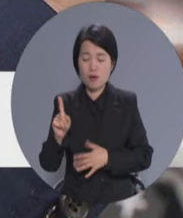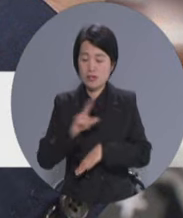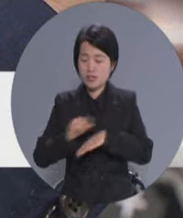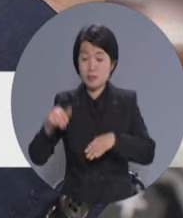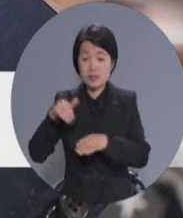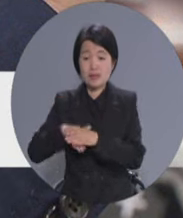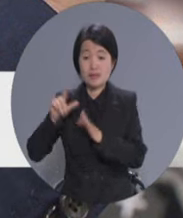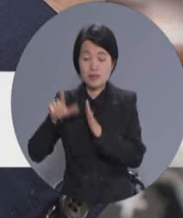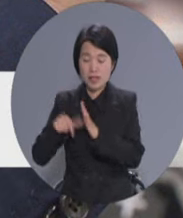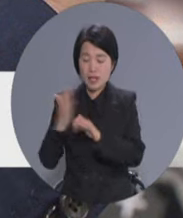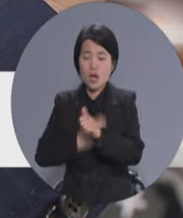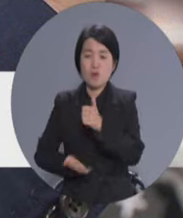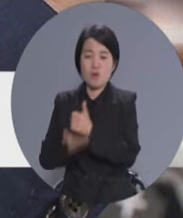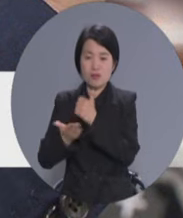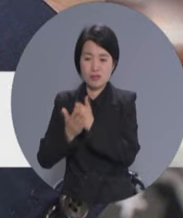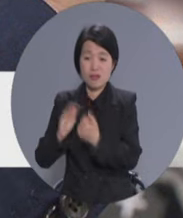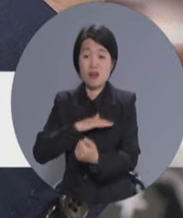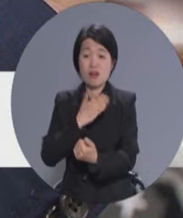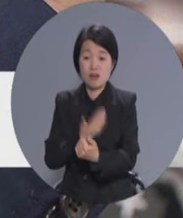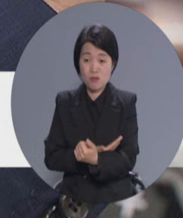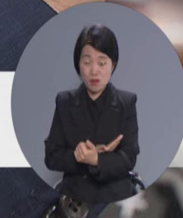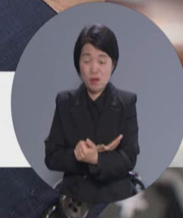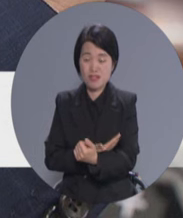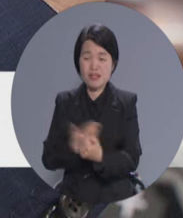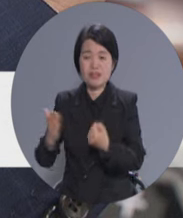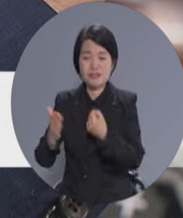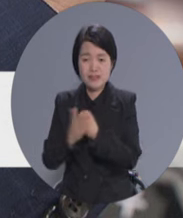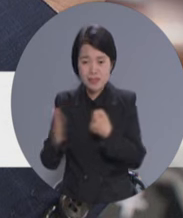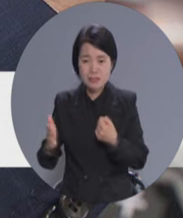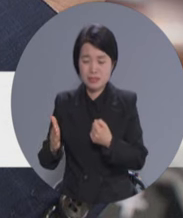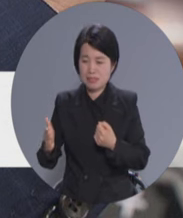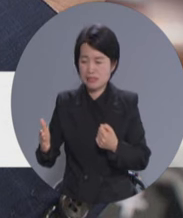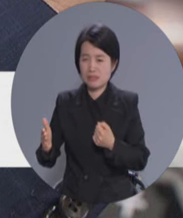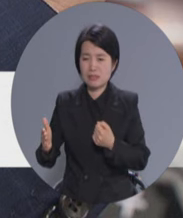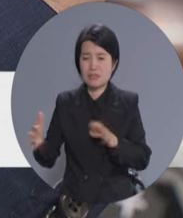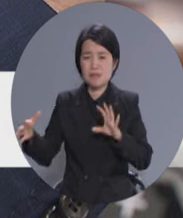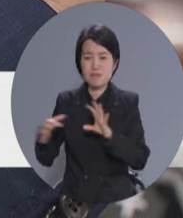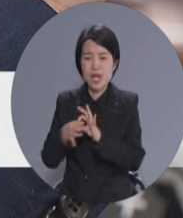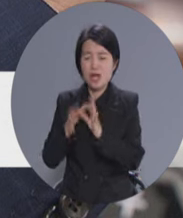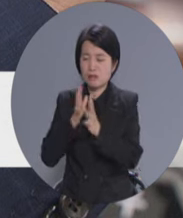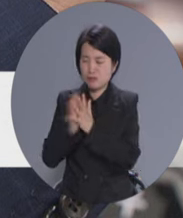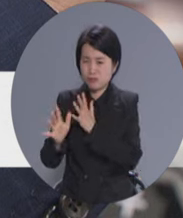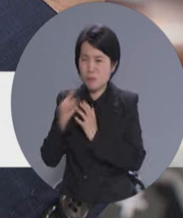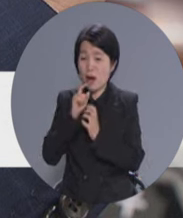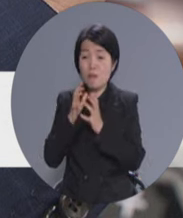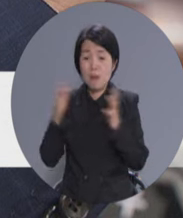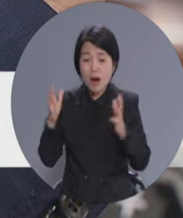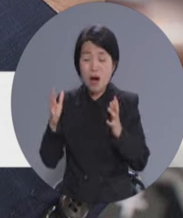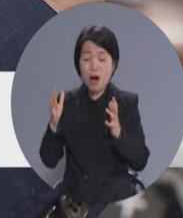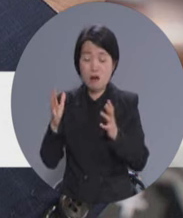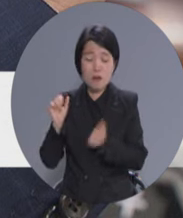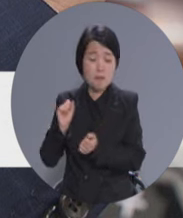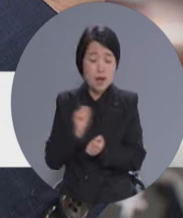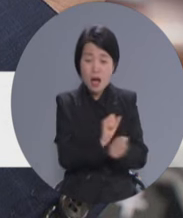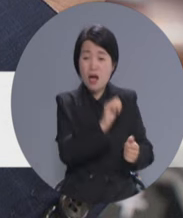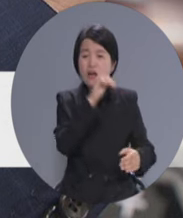지방선거에서의 공천권 있니다이 공천권 때문에 줄세우기 논란이 불거지고 그 여파가